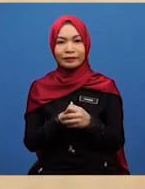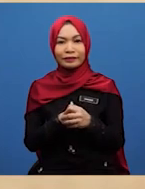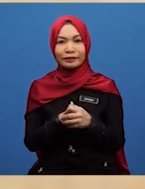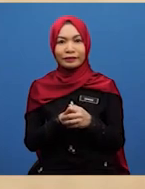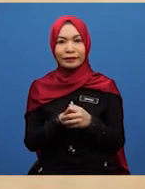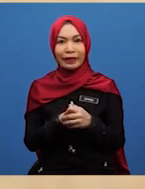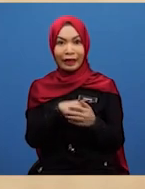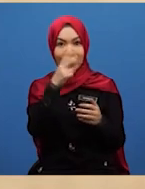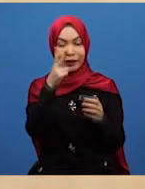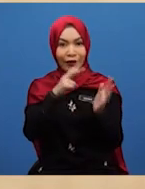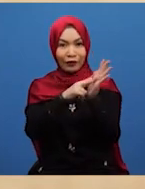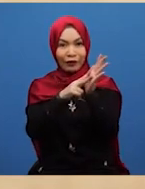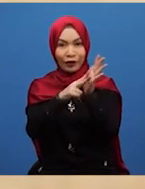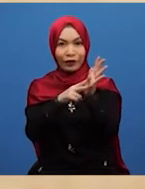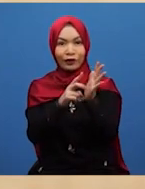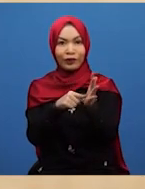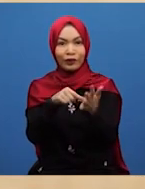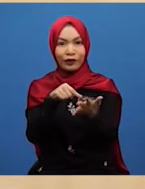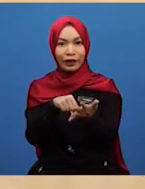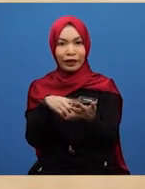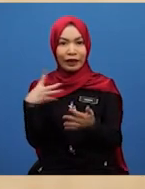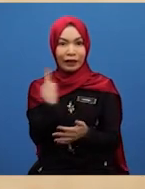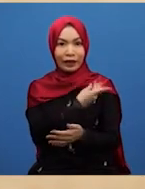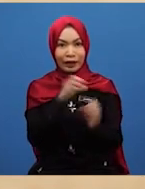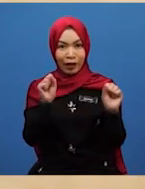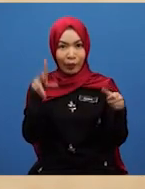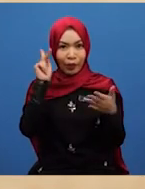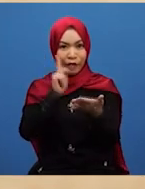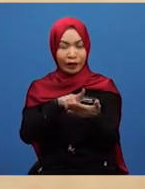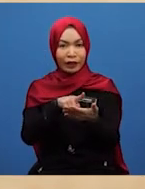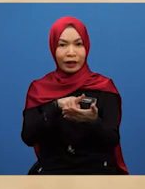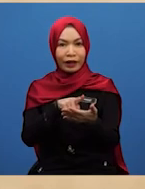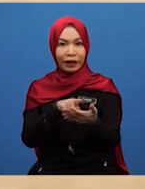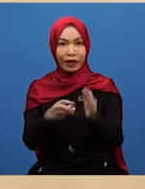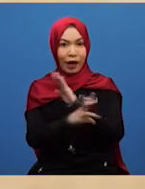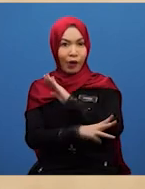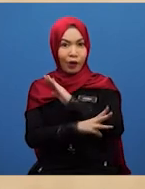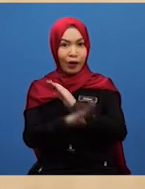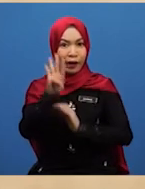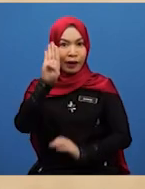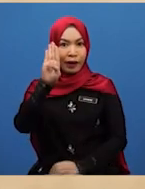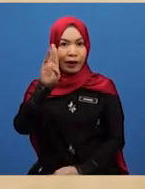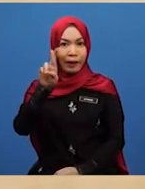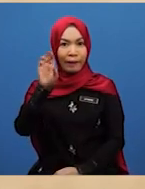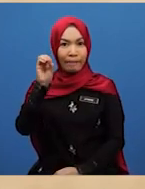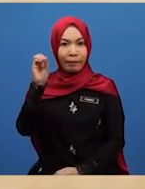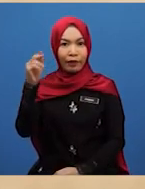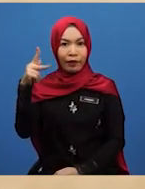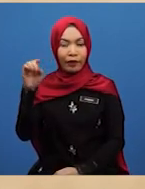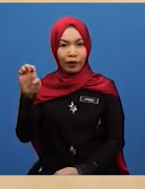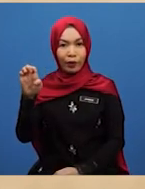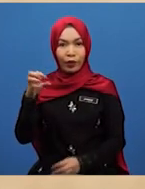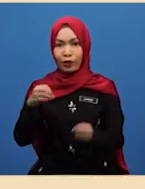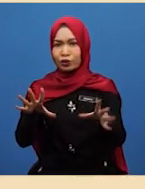Berdasarkan video tadi, dapat kita kenal pasti bahawa dinasti Brooke memerintah lebih 100